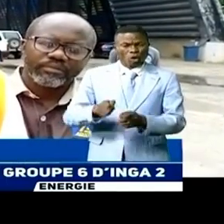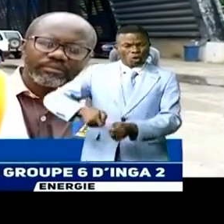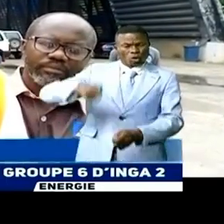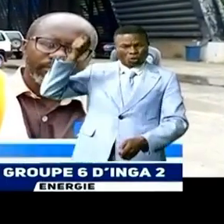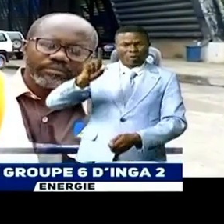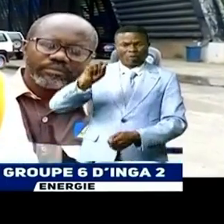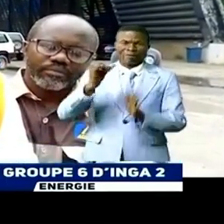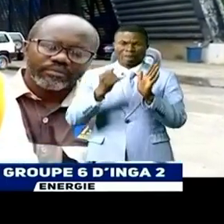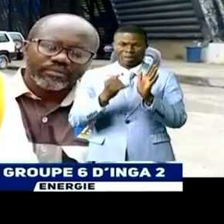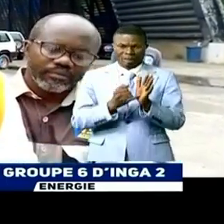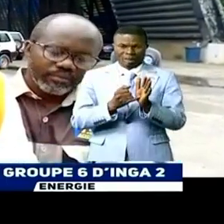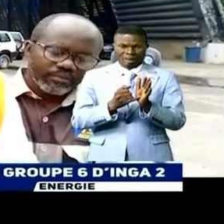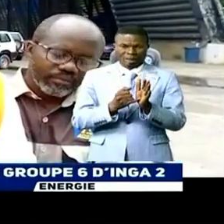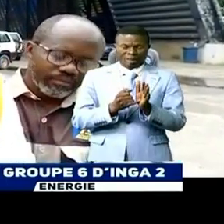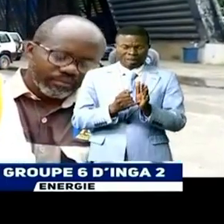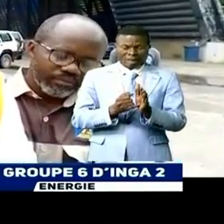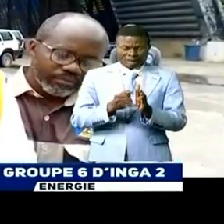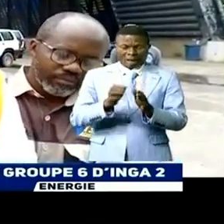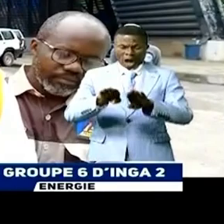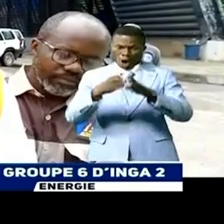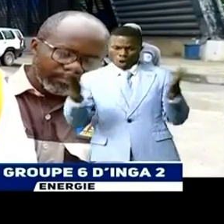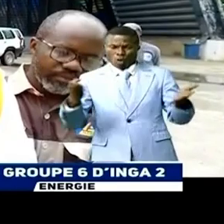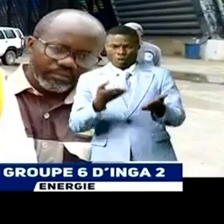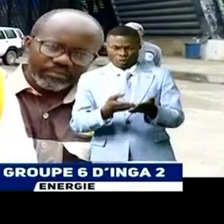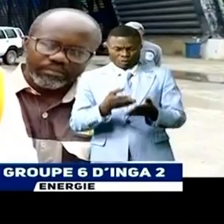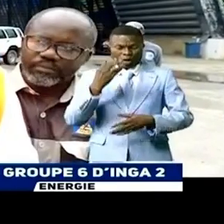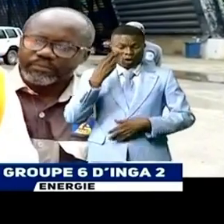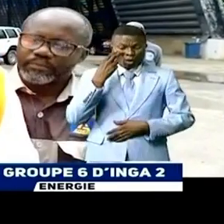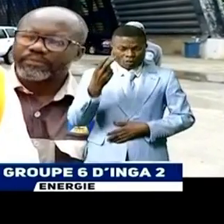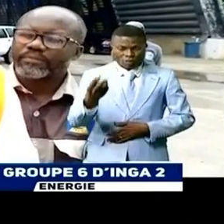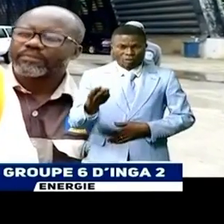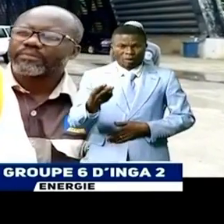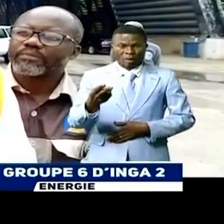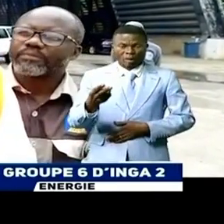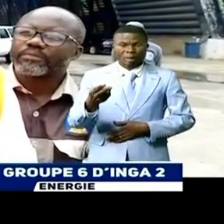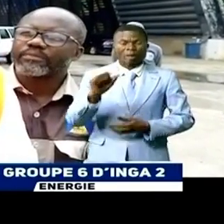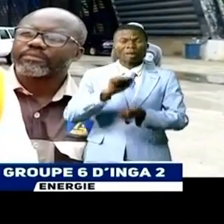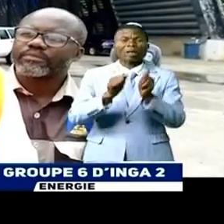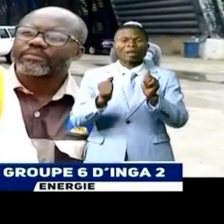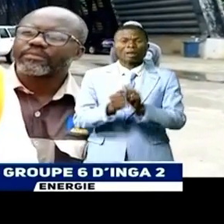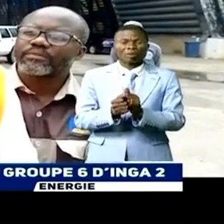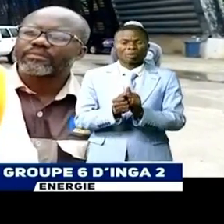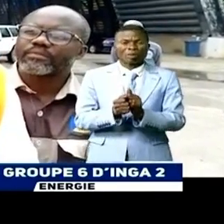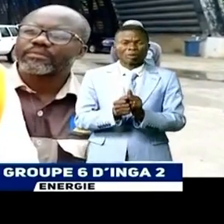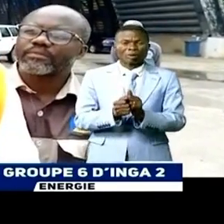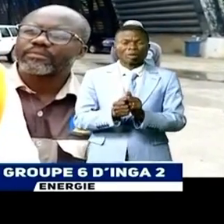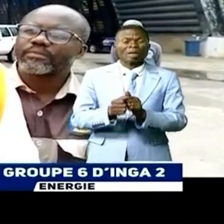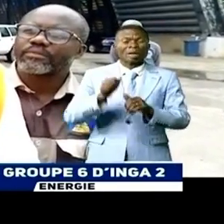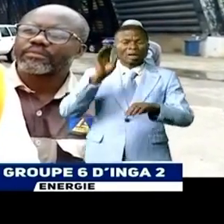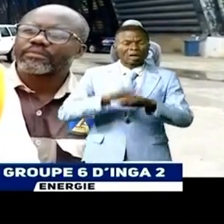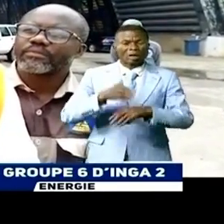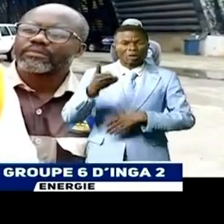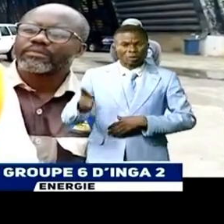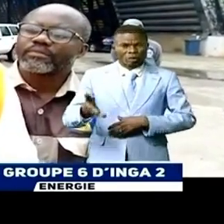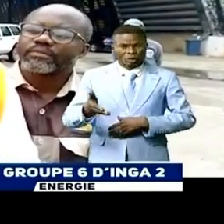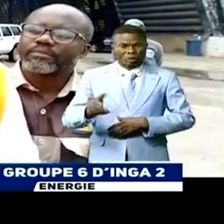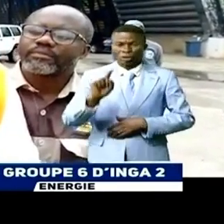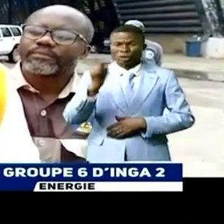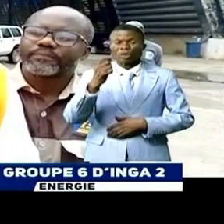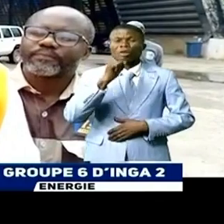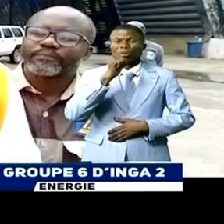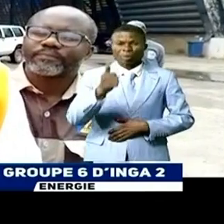le démontage ce rendez compte que même qui est des sites construits là n'étaient pas les seules